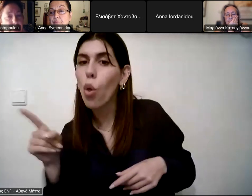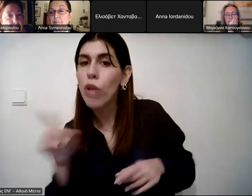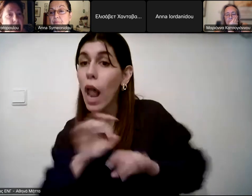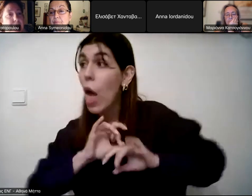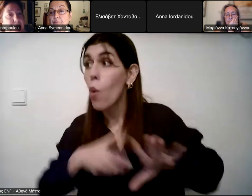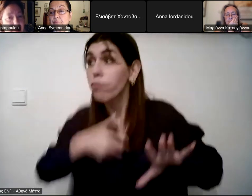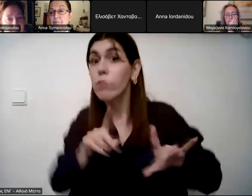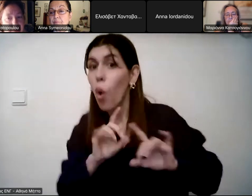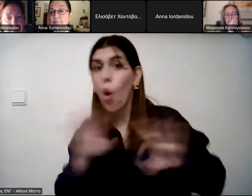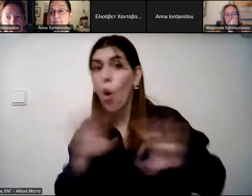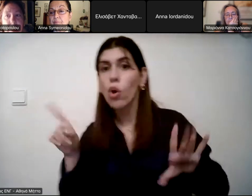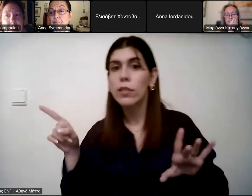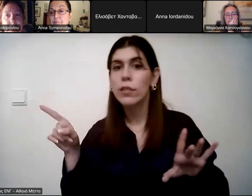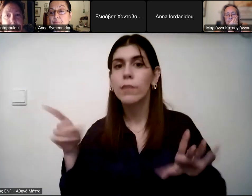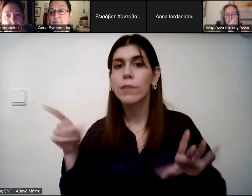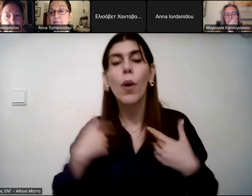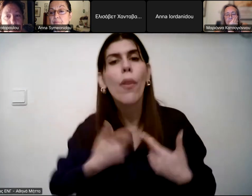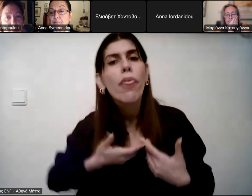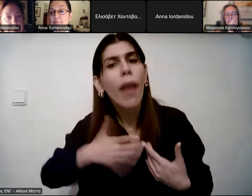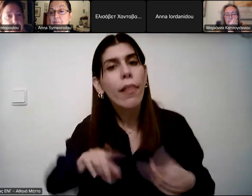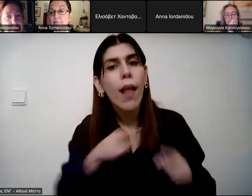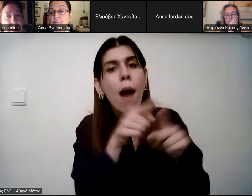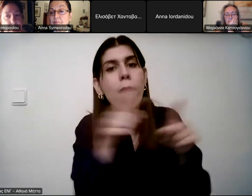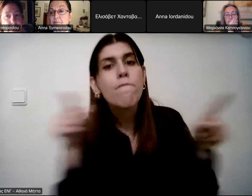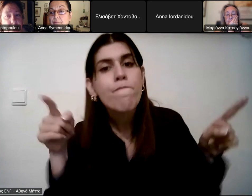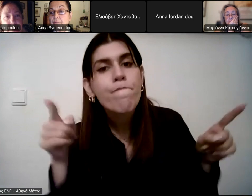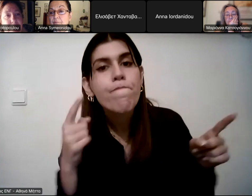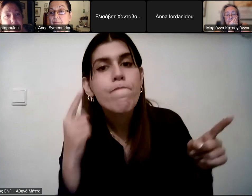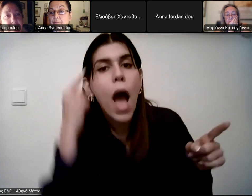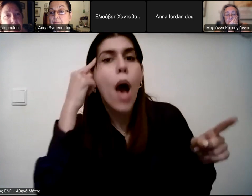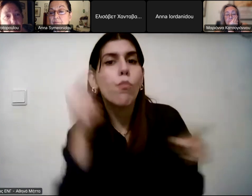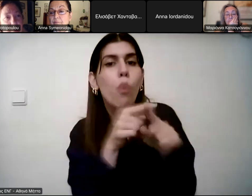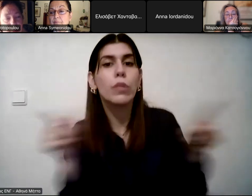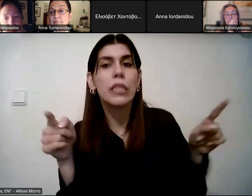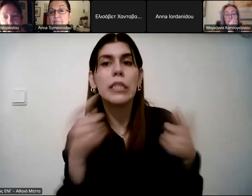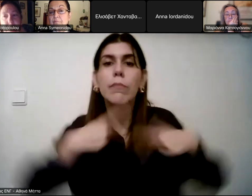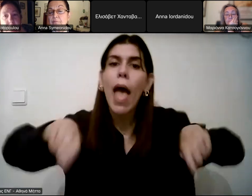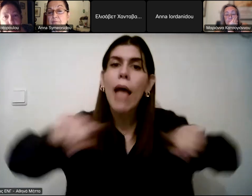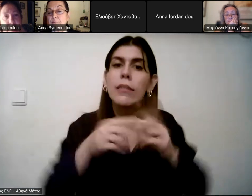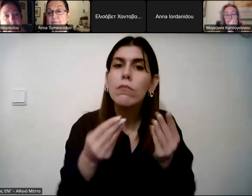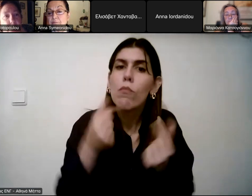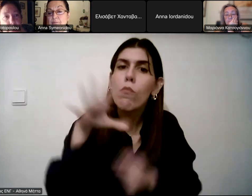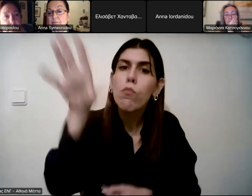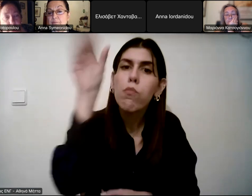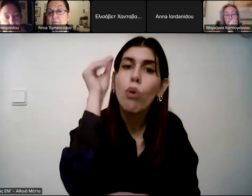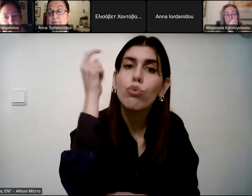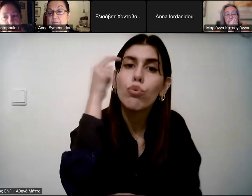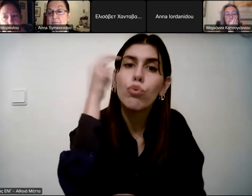γνώμη των συναδέλφων για το πώς αντιλαμβανόμεθα το θέμα